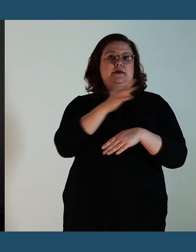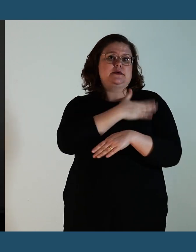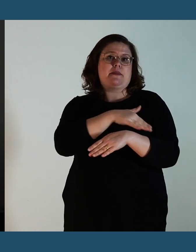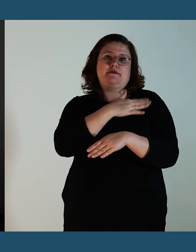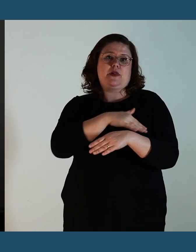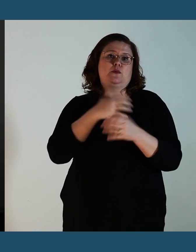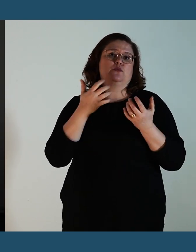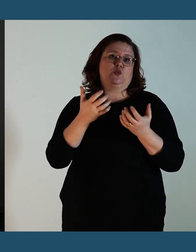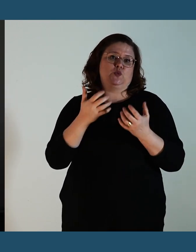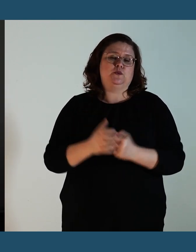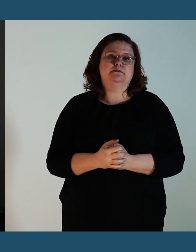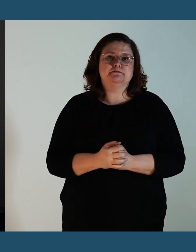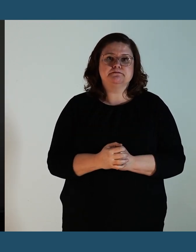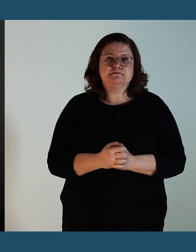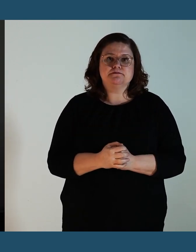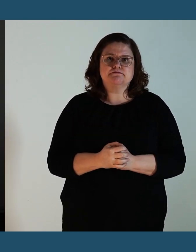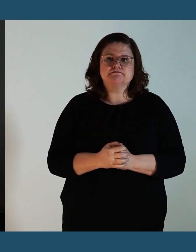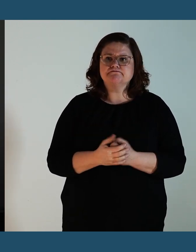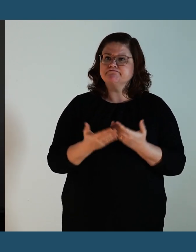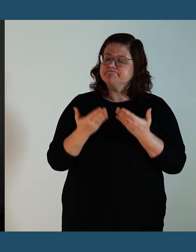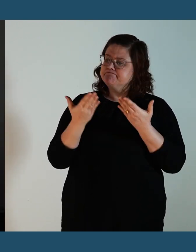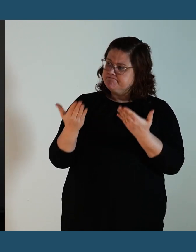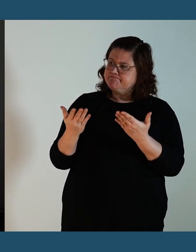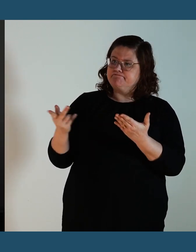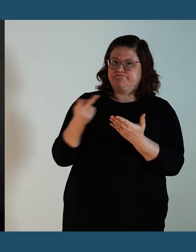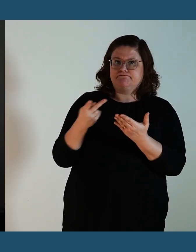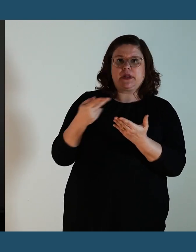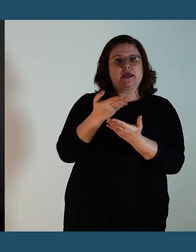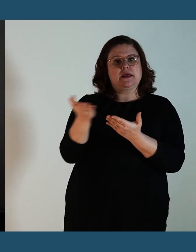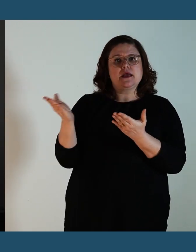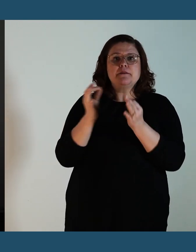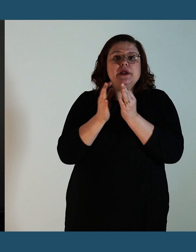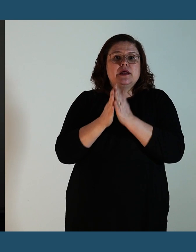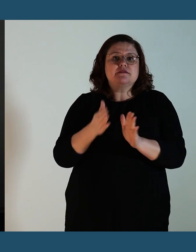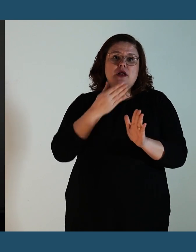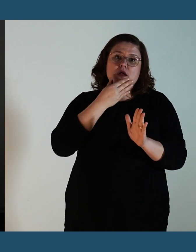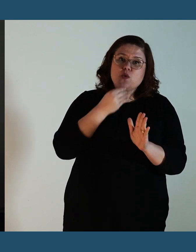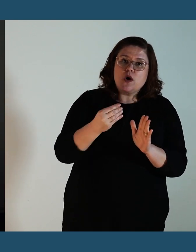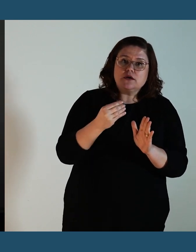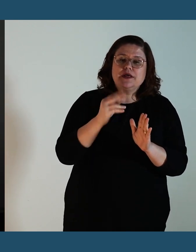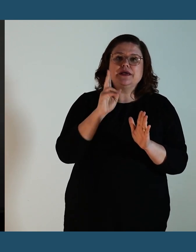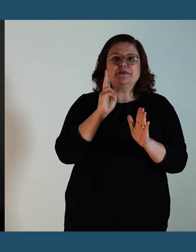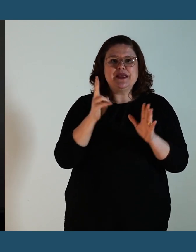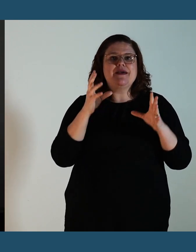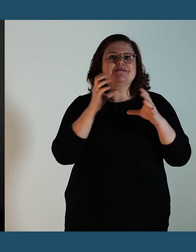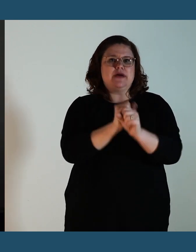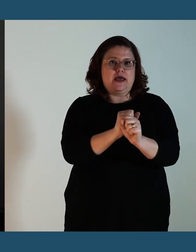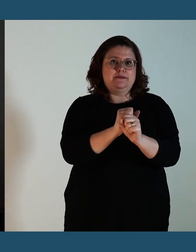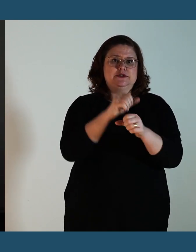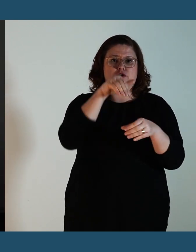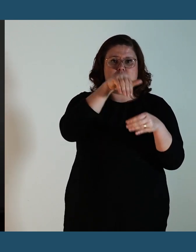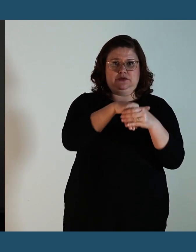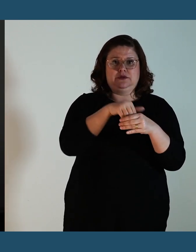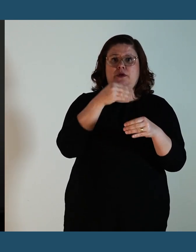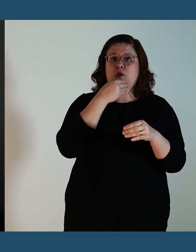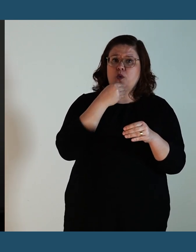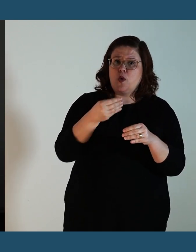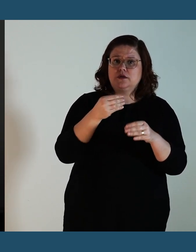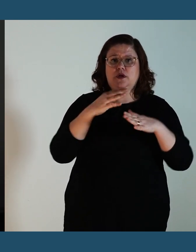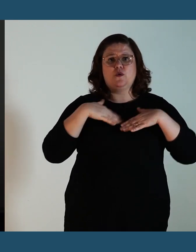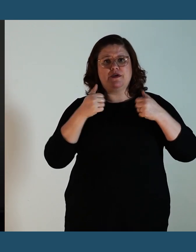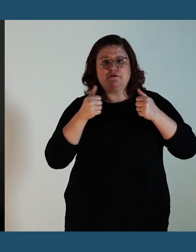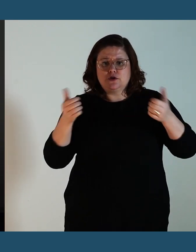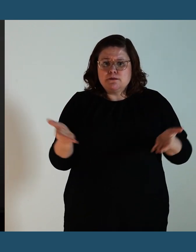puute. Mitkä ovat teidän ratkaisunne nuorten ja erityisesti vähemmistöihin kuuluvien nuorten aseman ja